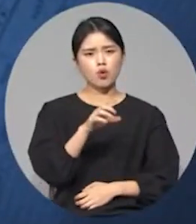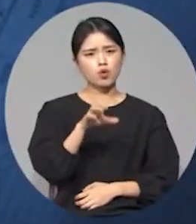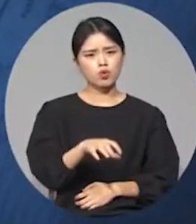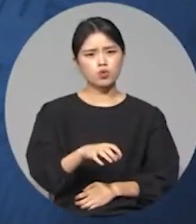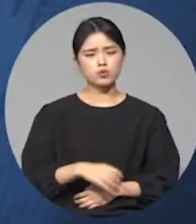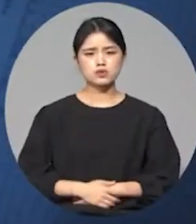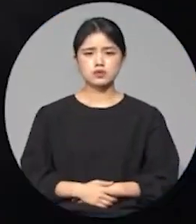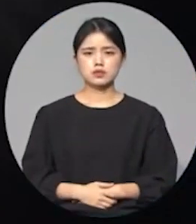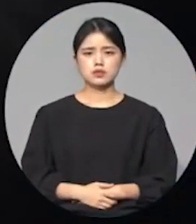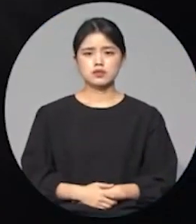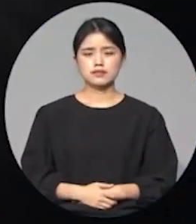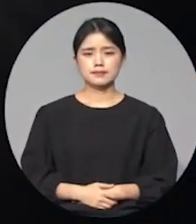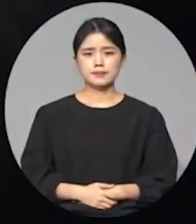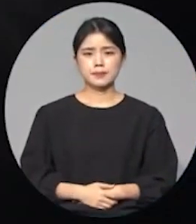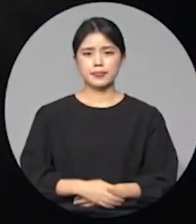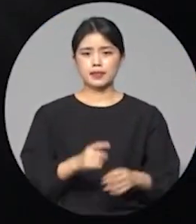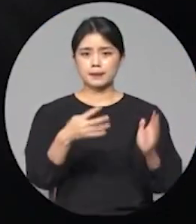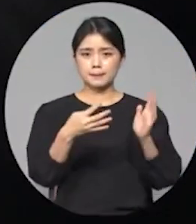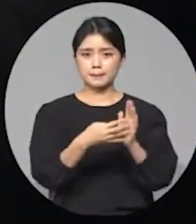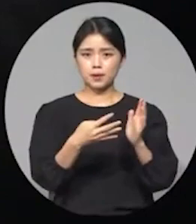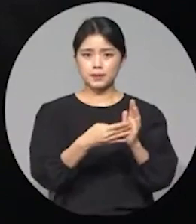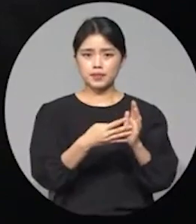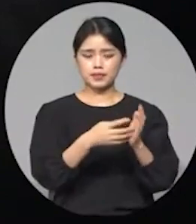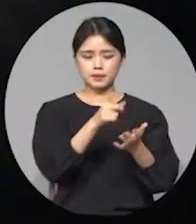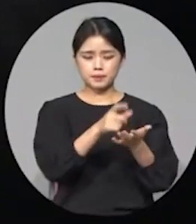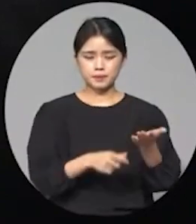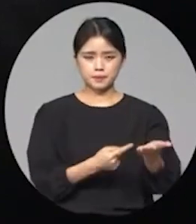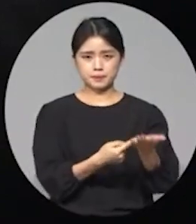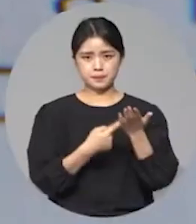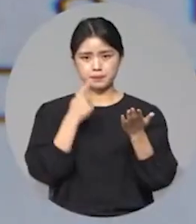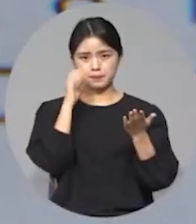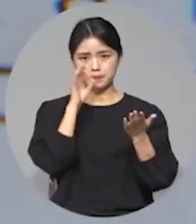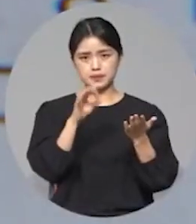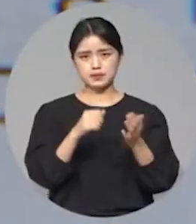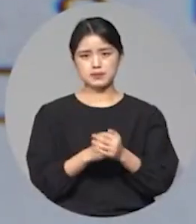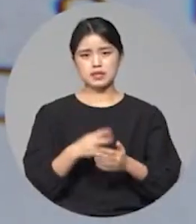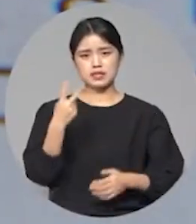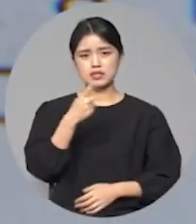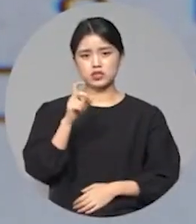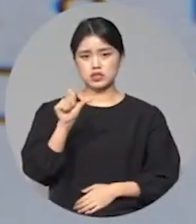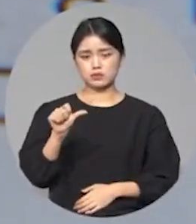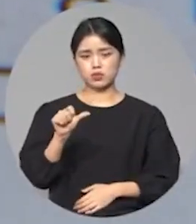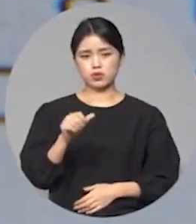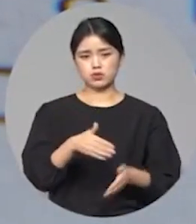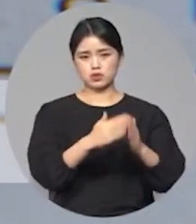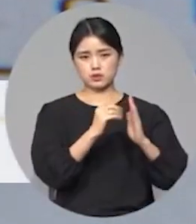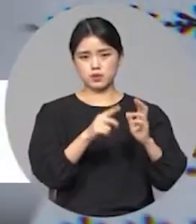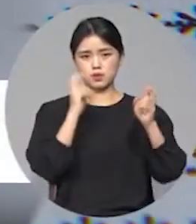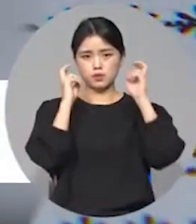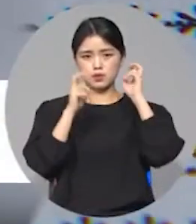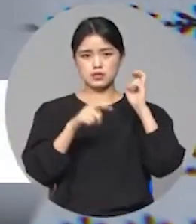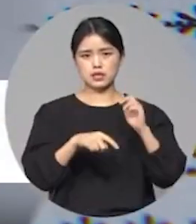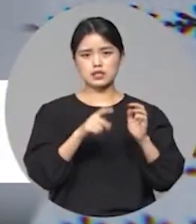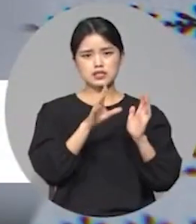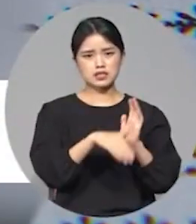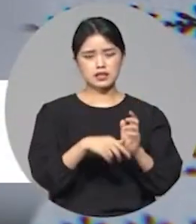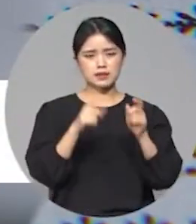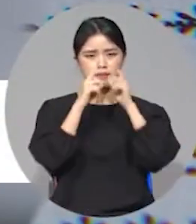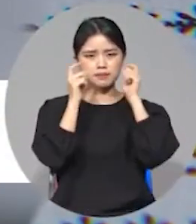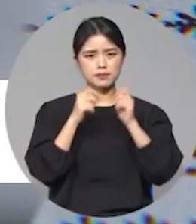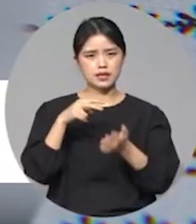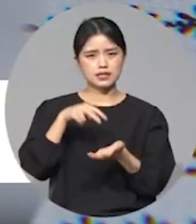회사일까? 법인 등기를 떼봤습니다. 2015년 설립된 이 회사. 당시